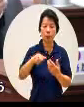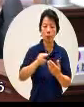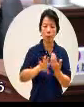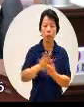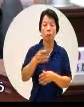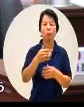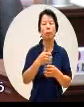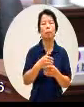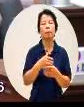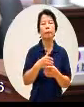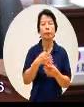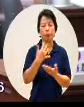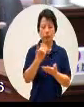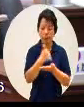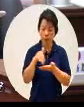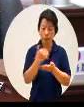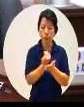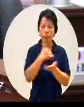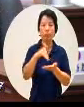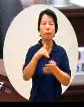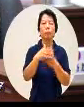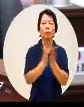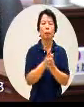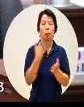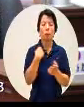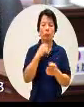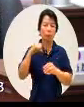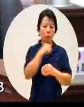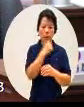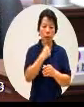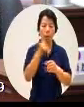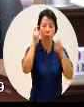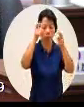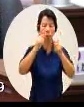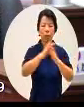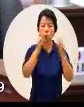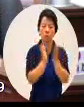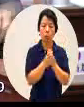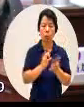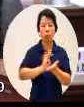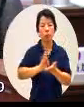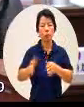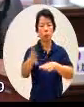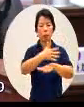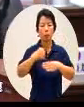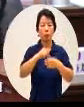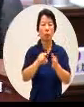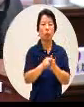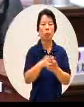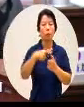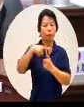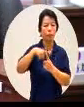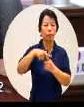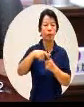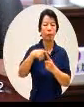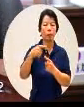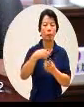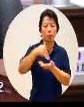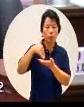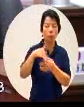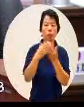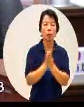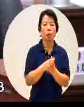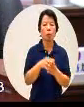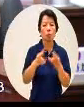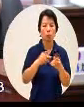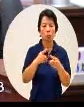我們跳開高雄市跳開台灣我們用全世界的標準來看大概全世界是怎麼來做財政收